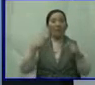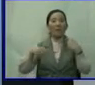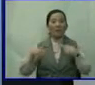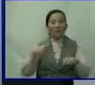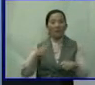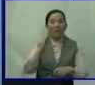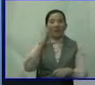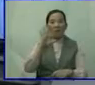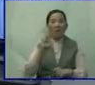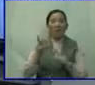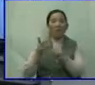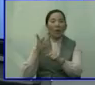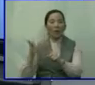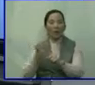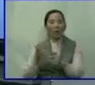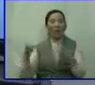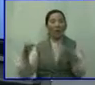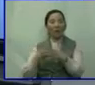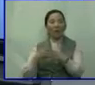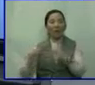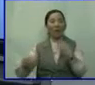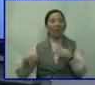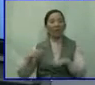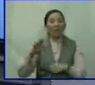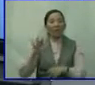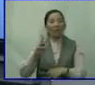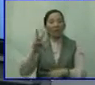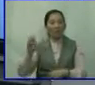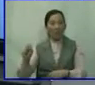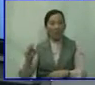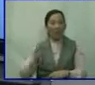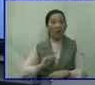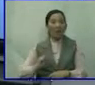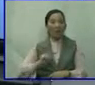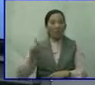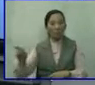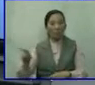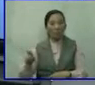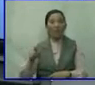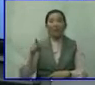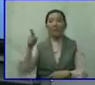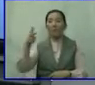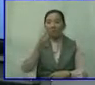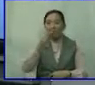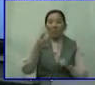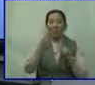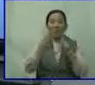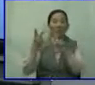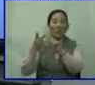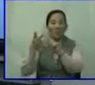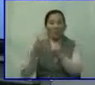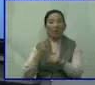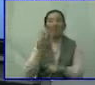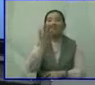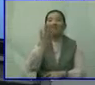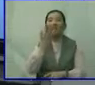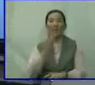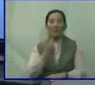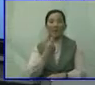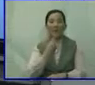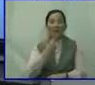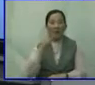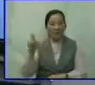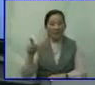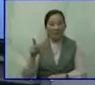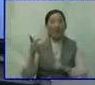второй фирме? Вторая фирма у нас обозначена красным цветом. Третья